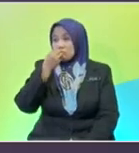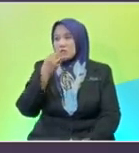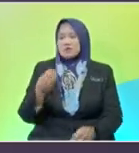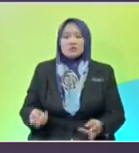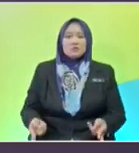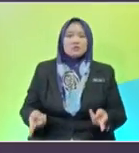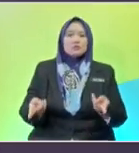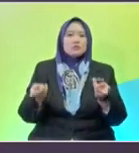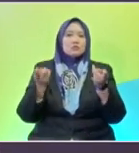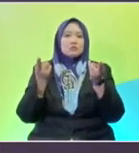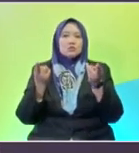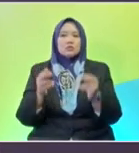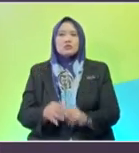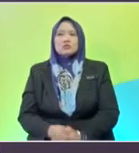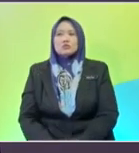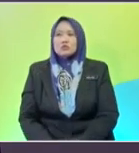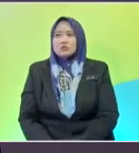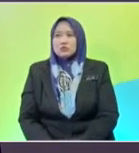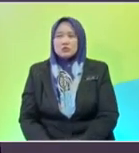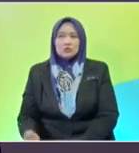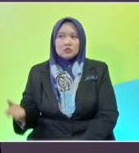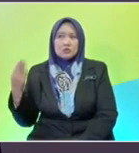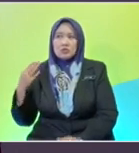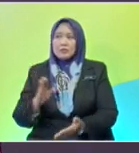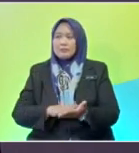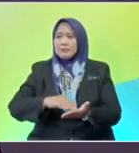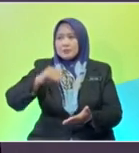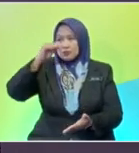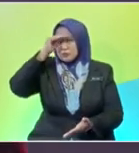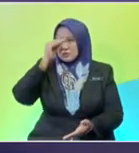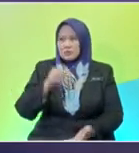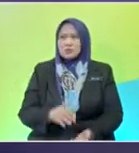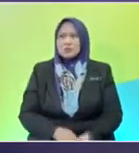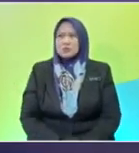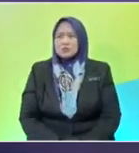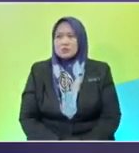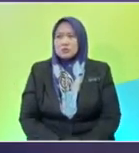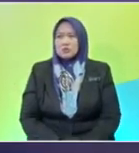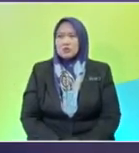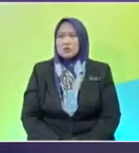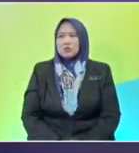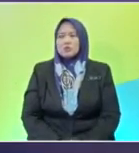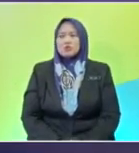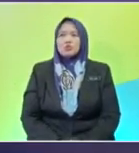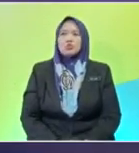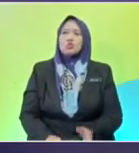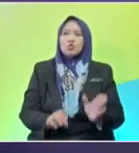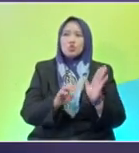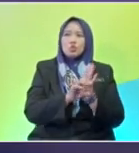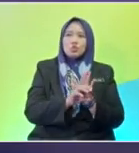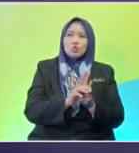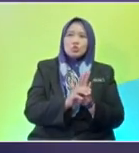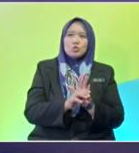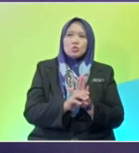ringan tadi yang kita belajar depan tadi apa murid-murid adalah contoh makanan ringan